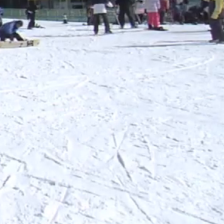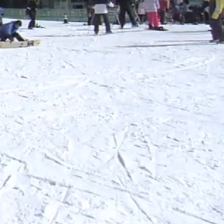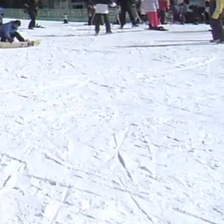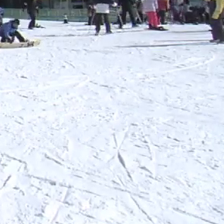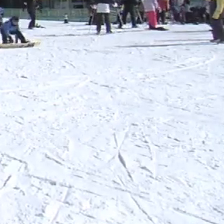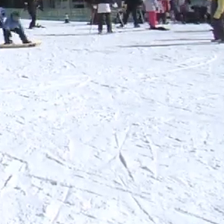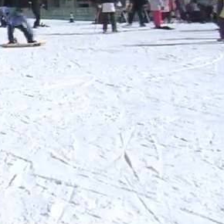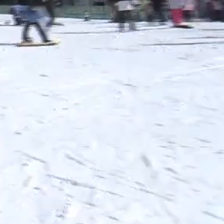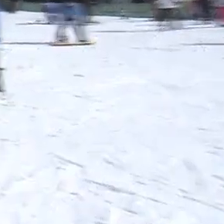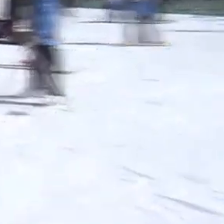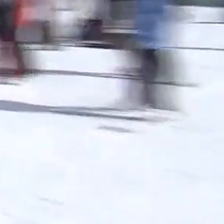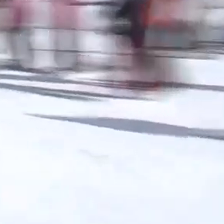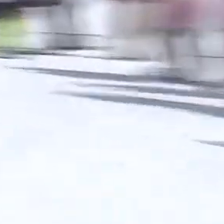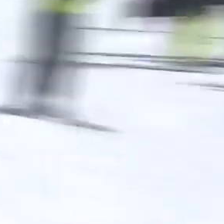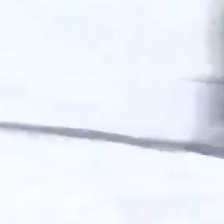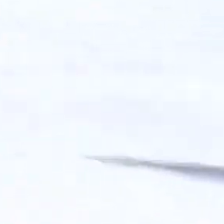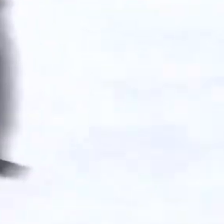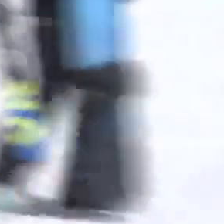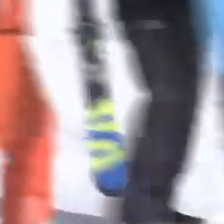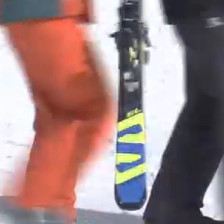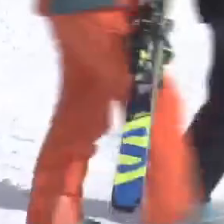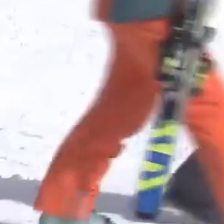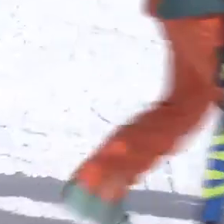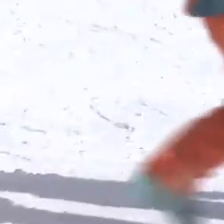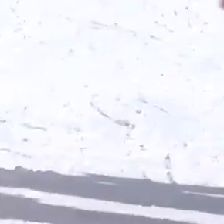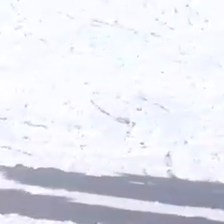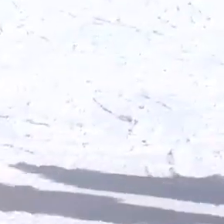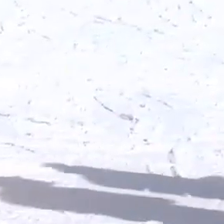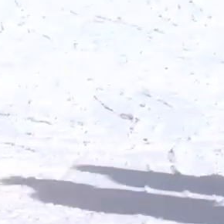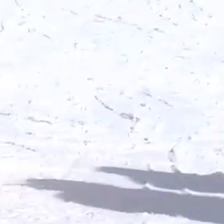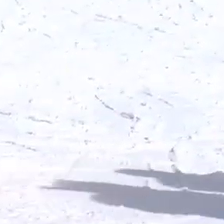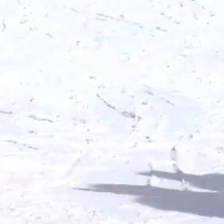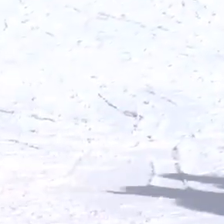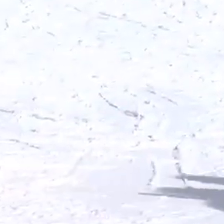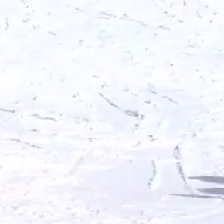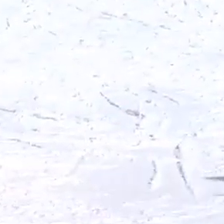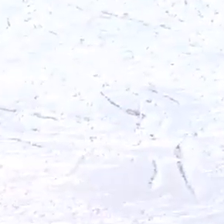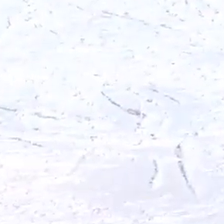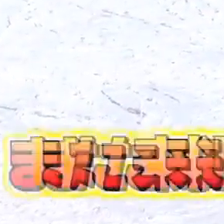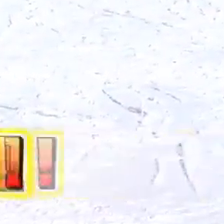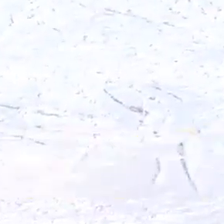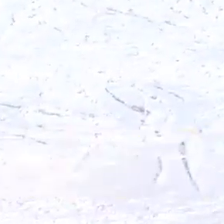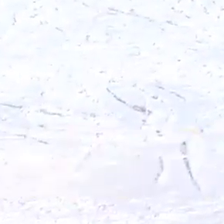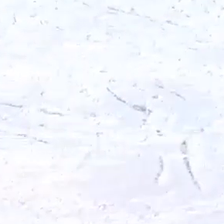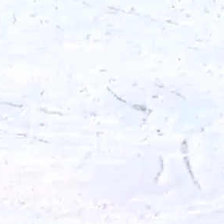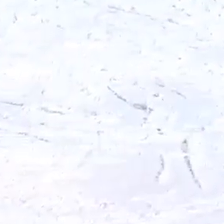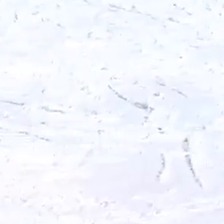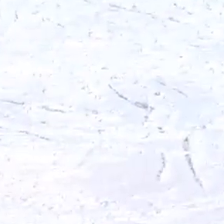みきゃんはここでした。また